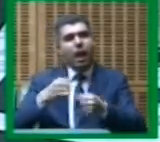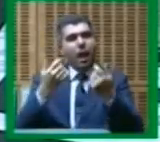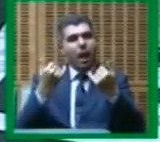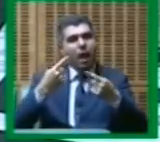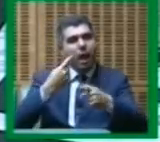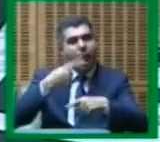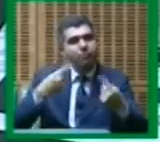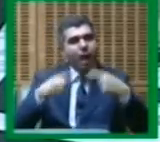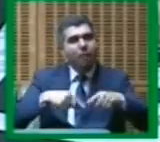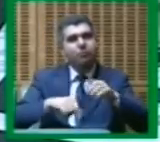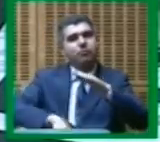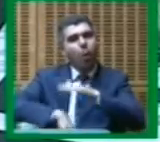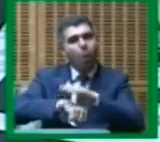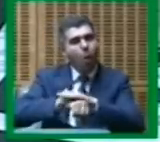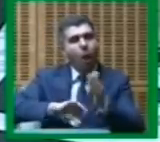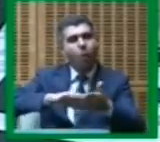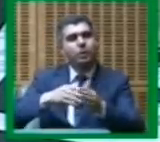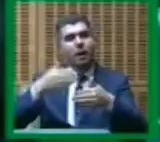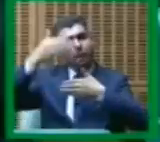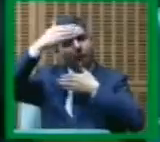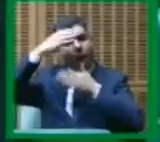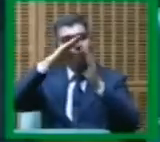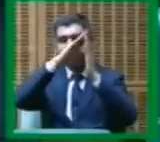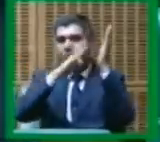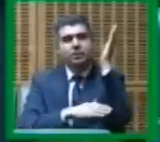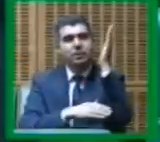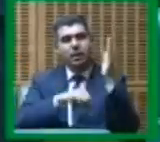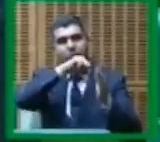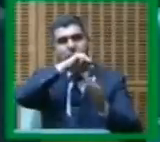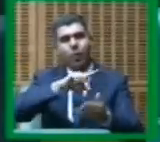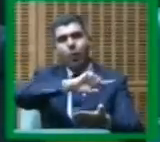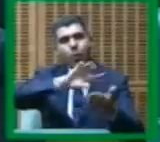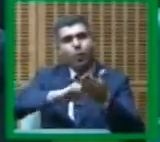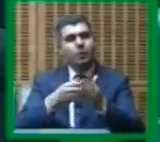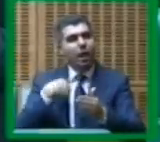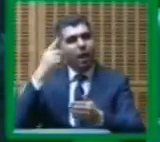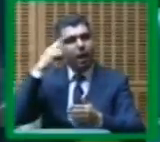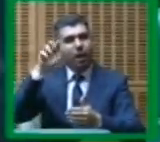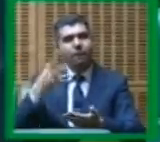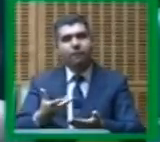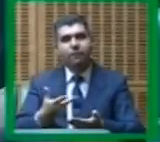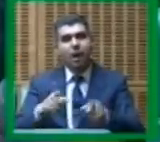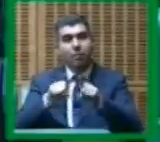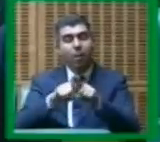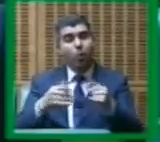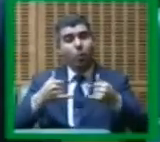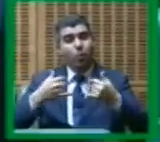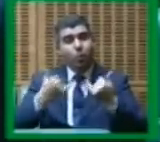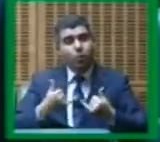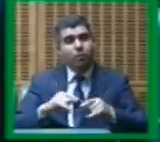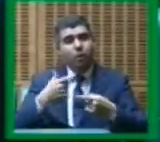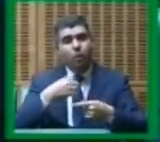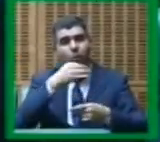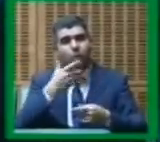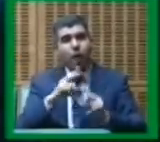يعرف بالفرنسية أن كاد دو فورس ماجور. العالم اليوم يعني عاجز أمام واحد واحد واحد واحد